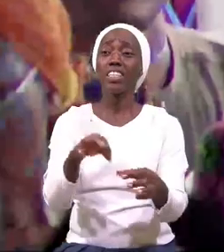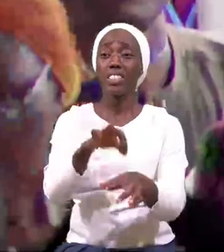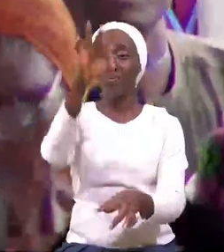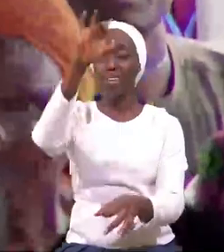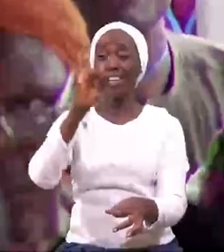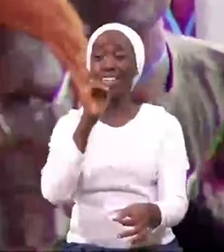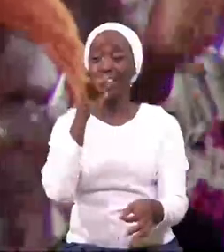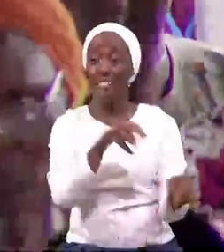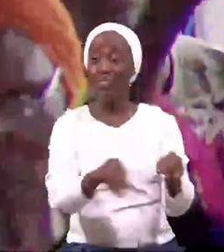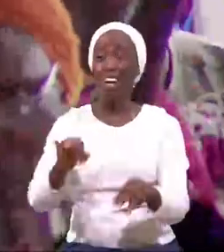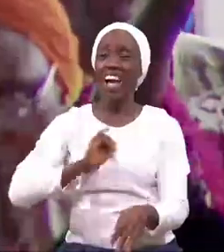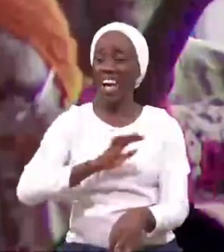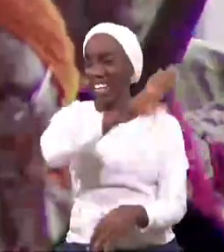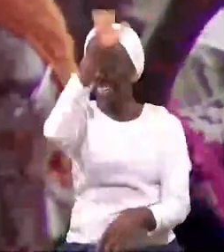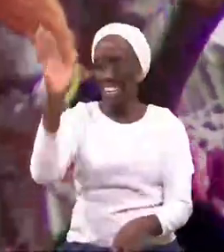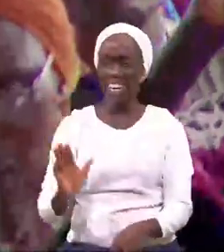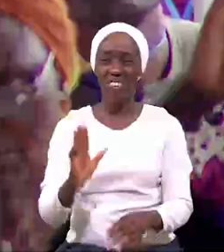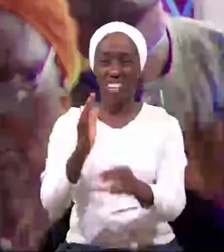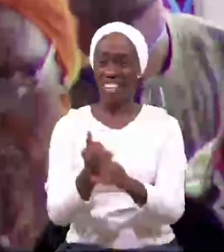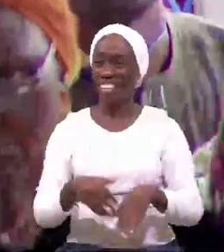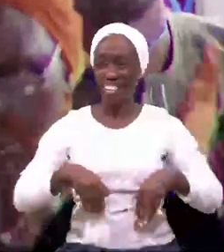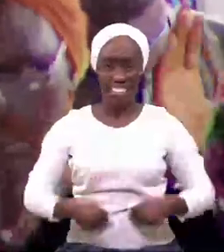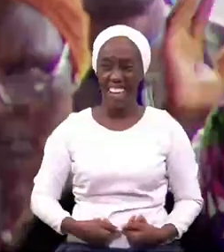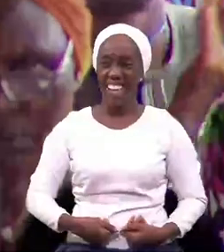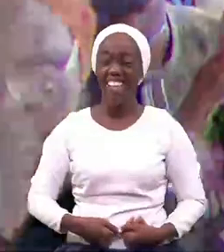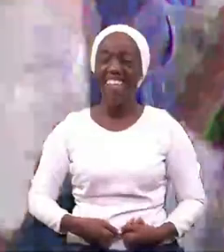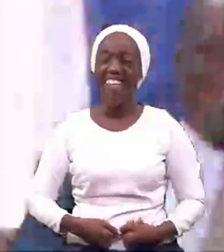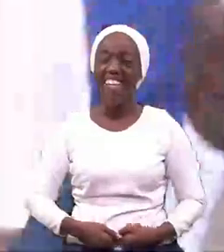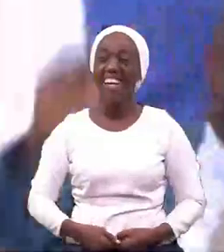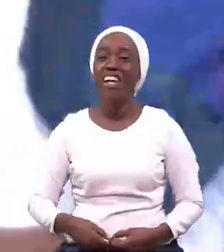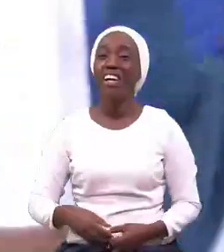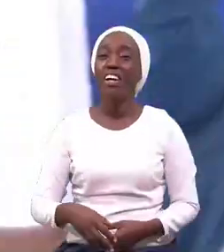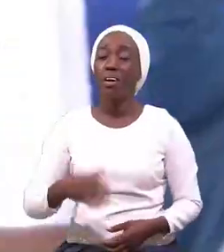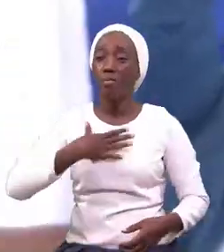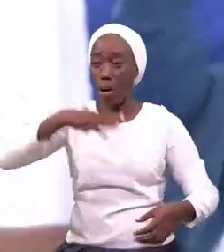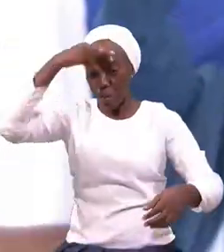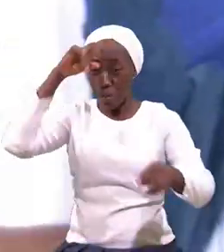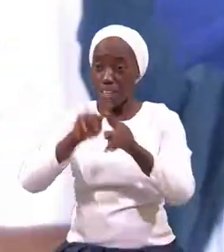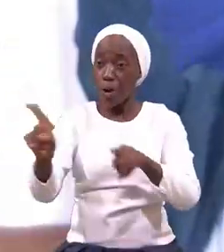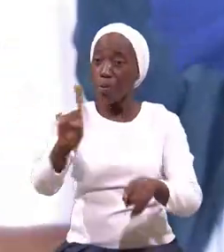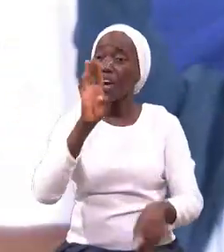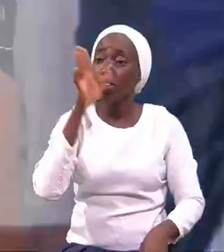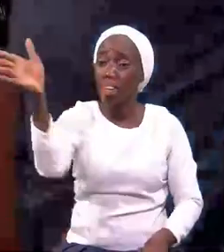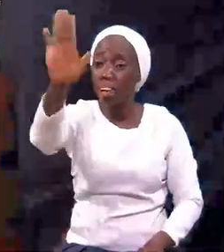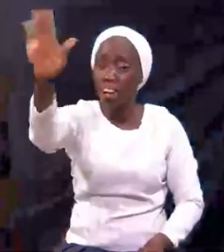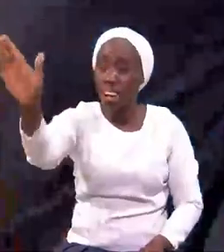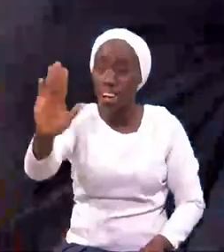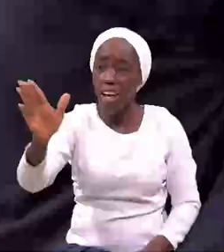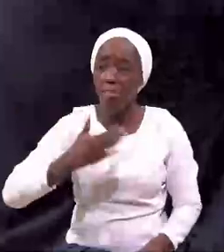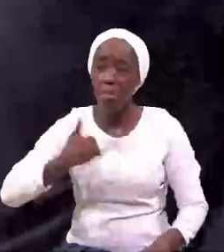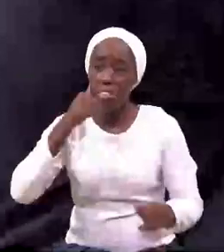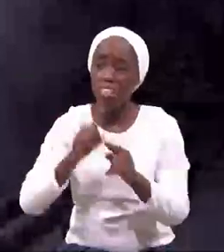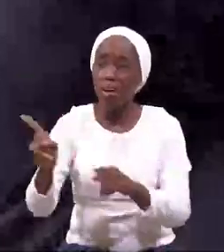J'ai dit, quand l'esprit bouge, je ne suis jamais fatigué. Mon frère, où es-tu là-bas? Ma soeur, où